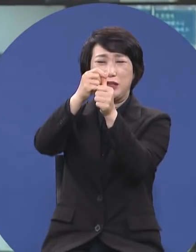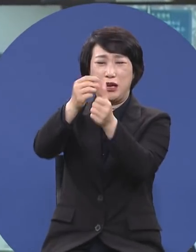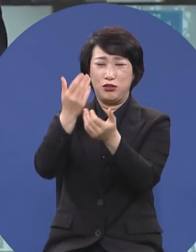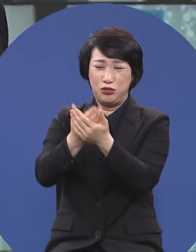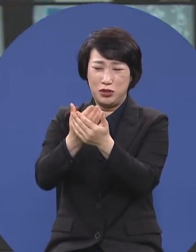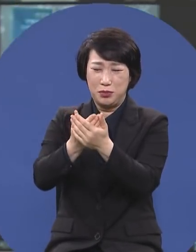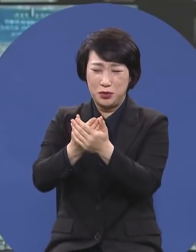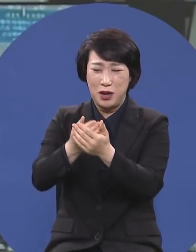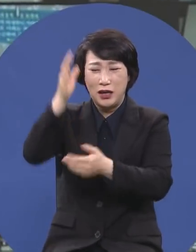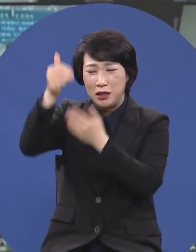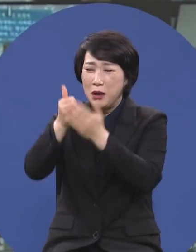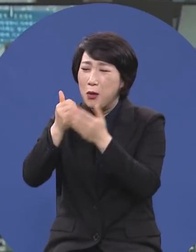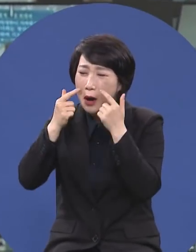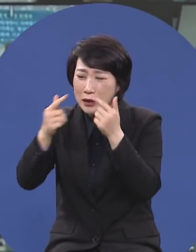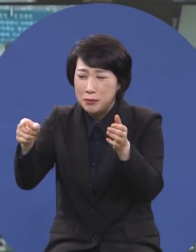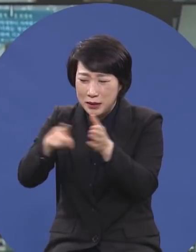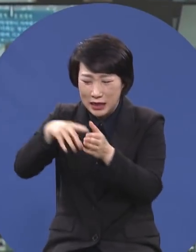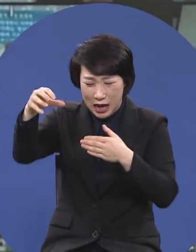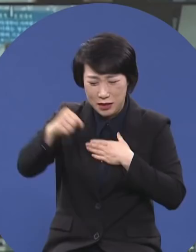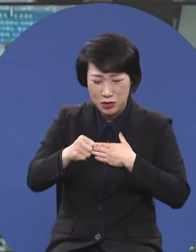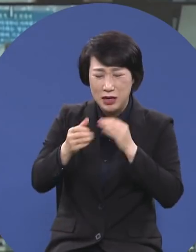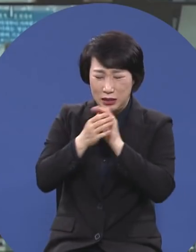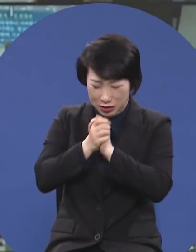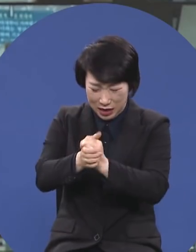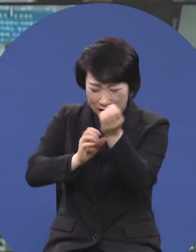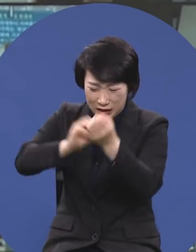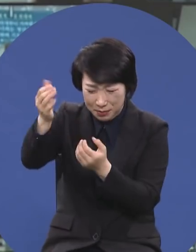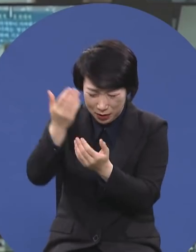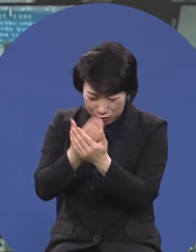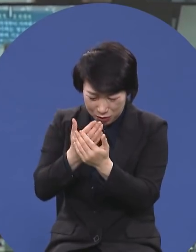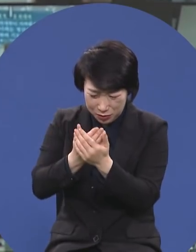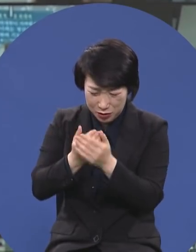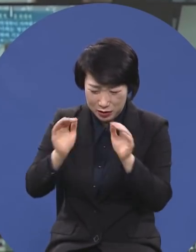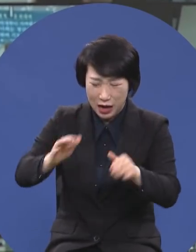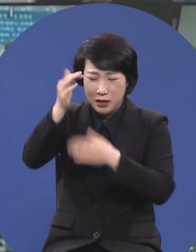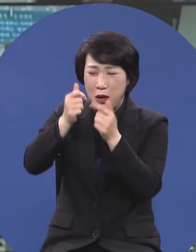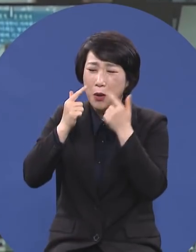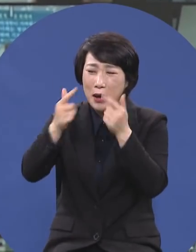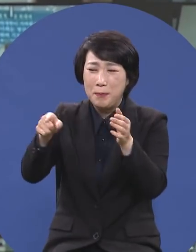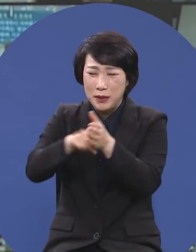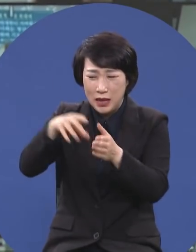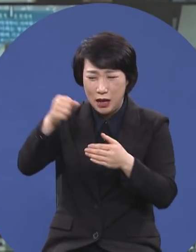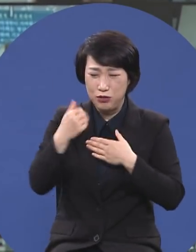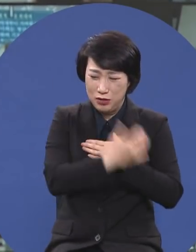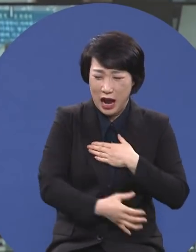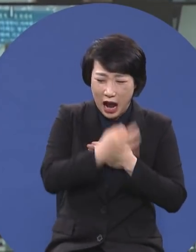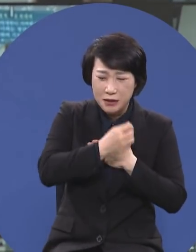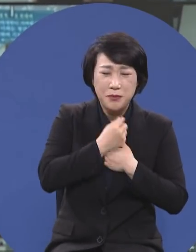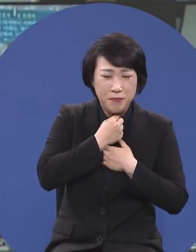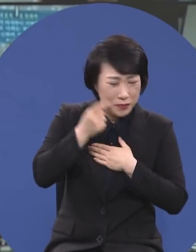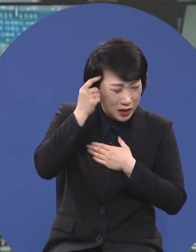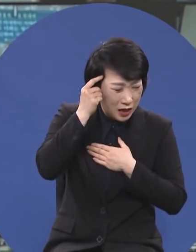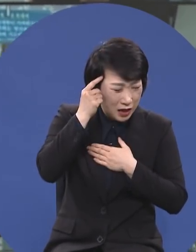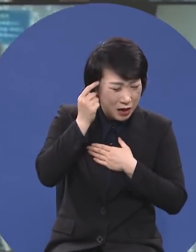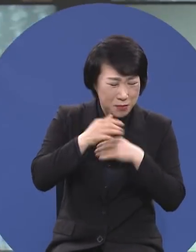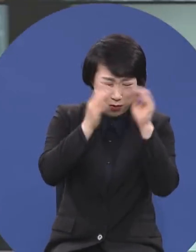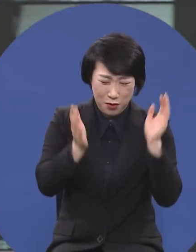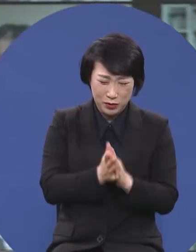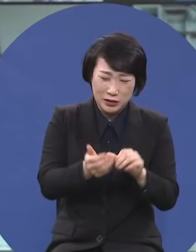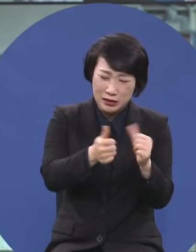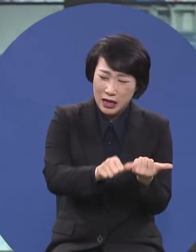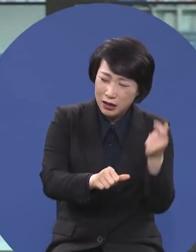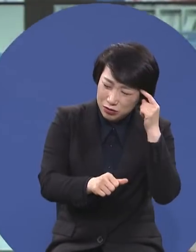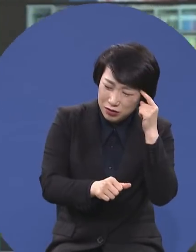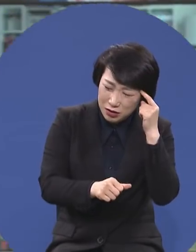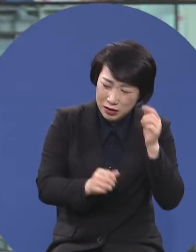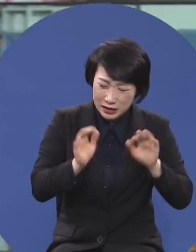하시고 하나님의 확신으로 기도하여 응답받게 하시고 하나님의 확신으로 육신의 소욕과 정욕과 요구와 죽을